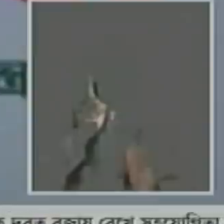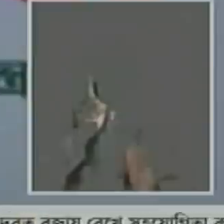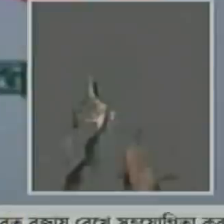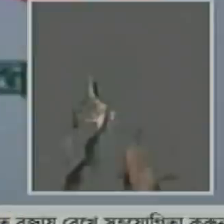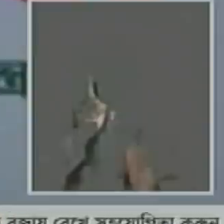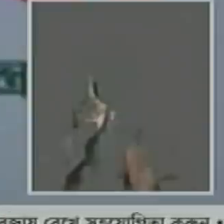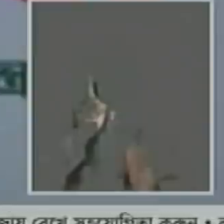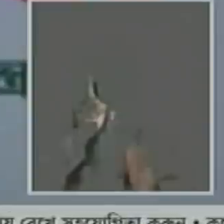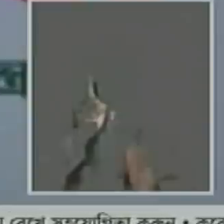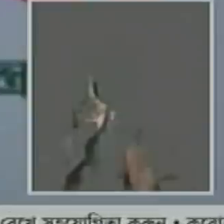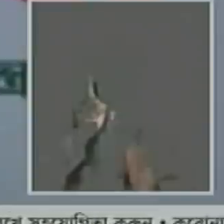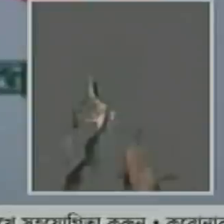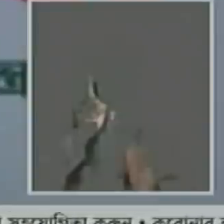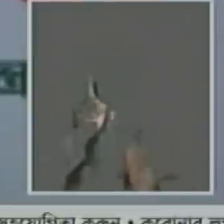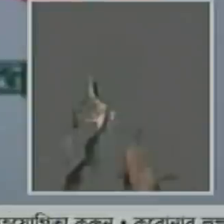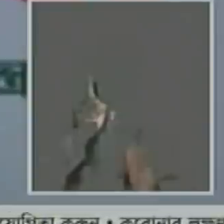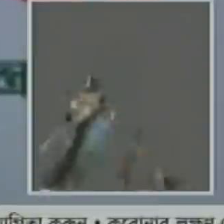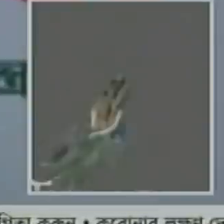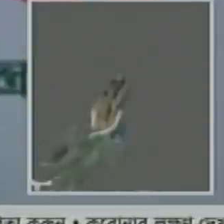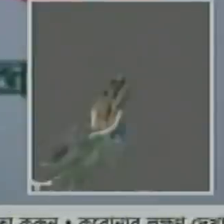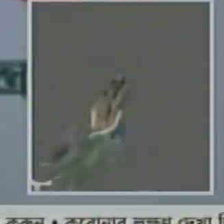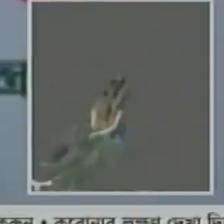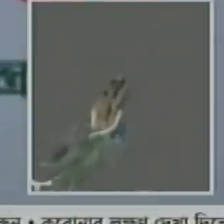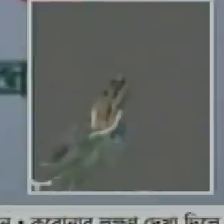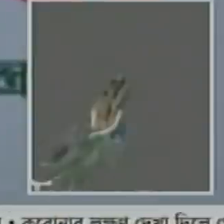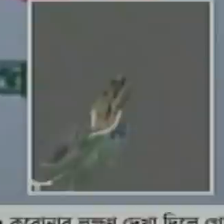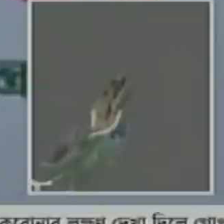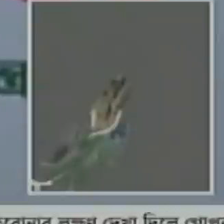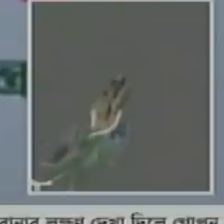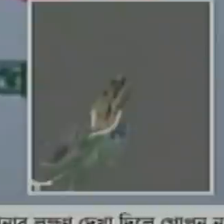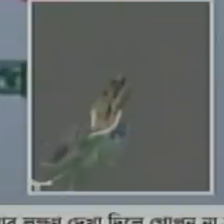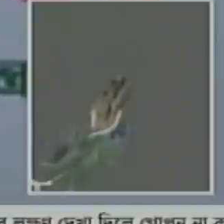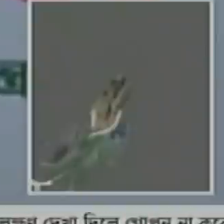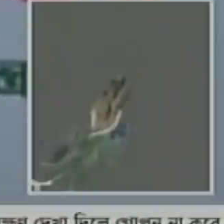24 ঘন্টায় শনাক্ত হয়েছেন 86,827 জন, এ পর্যন্ত